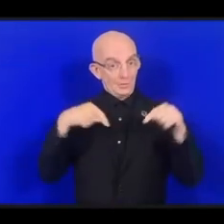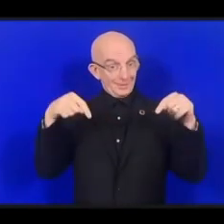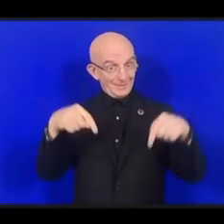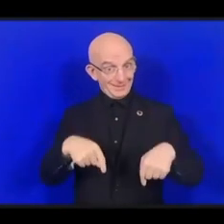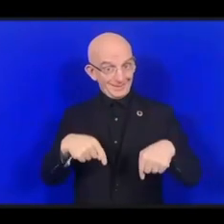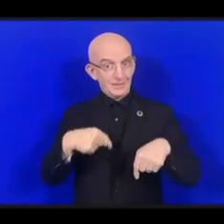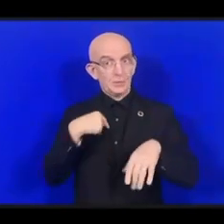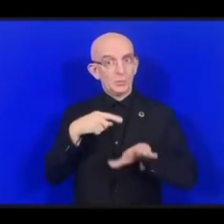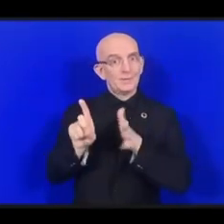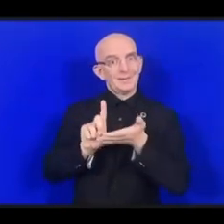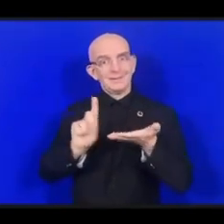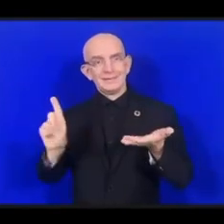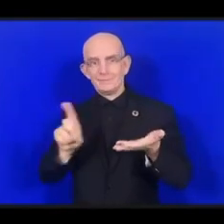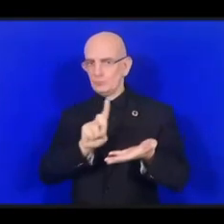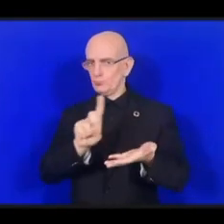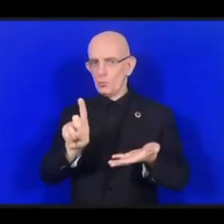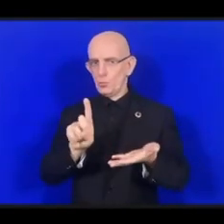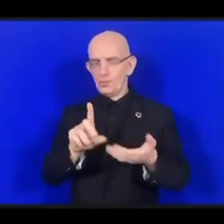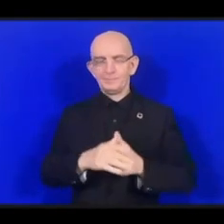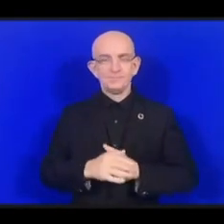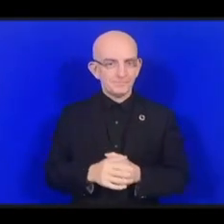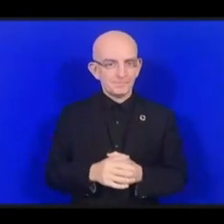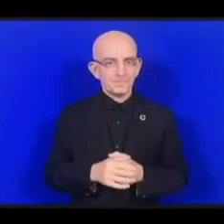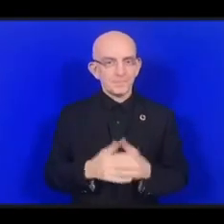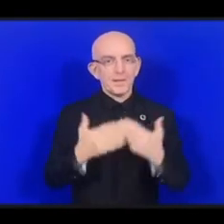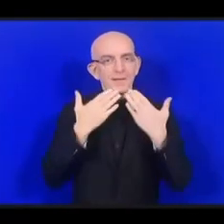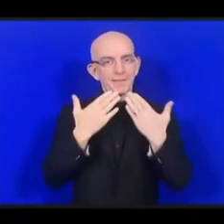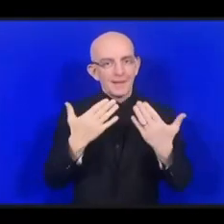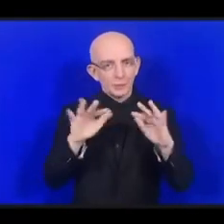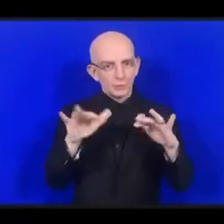Thank you very much. 非常感谢。